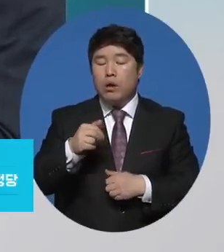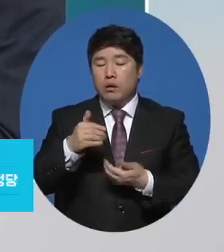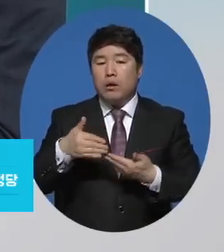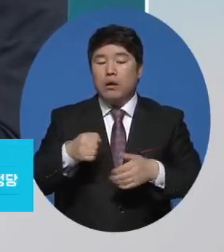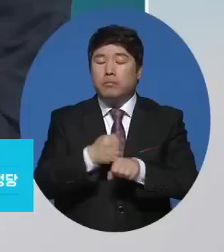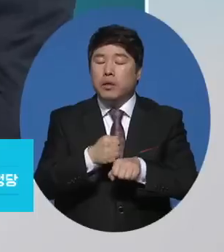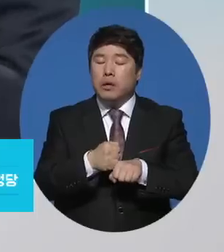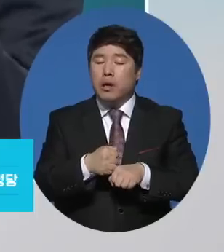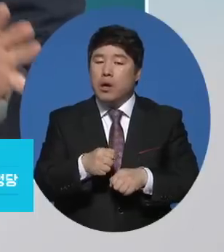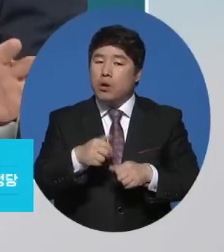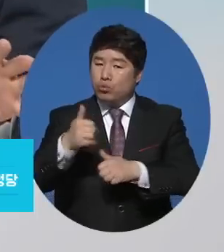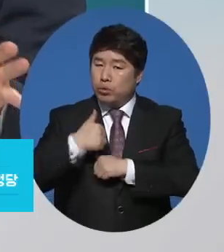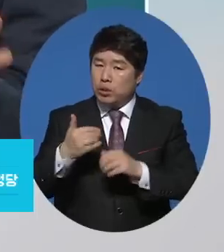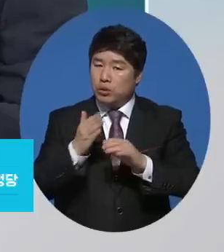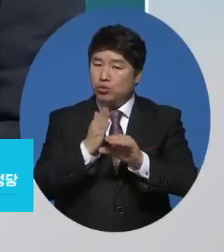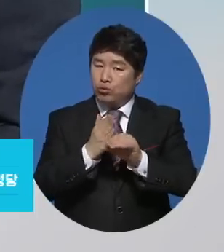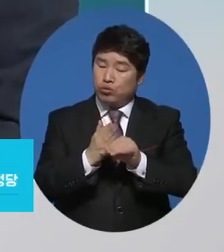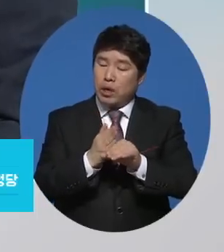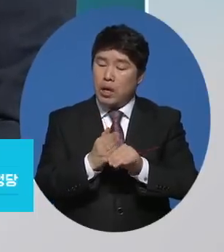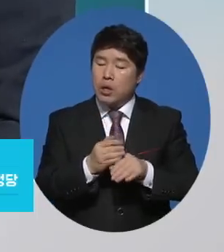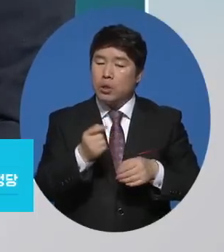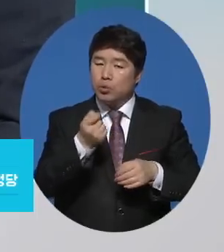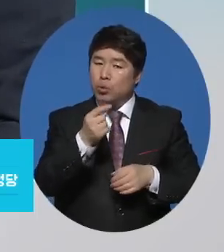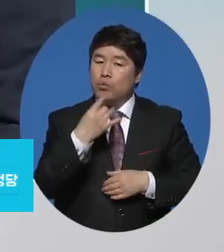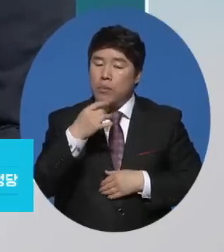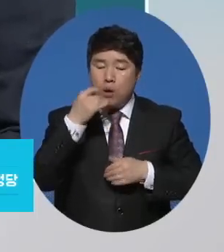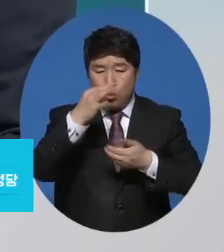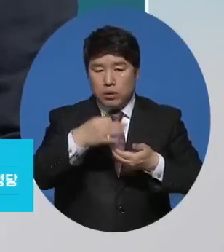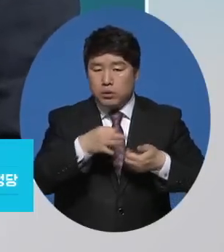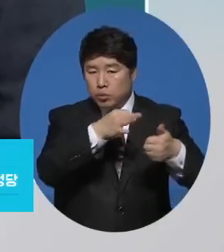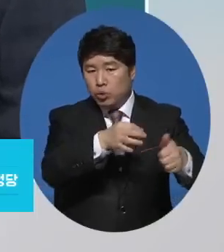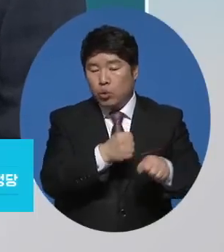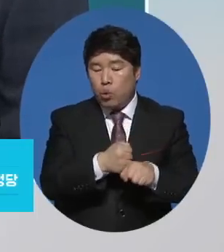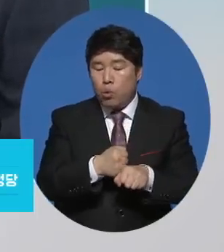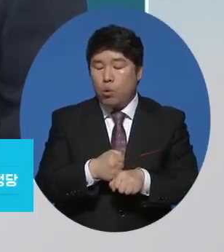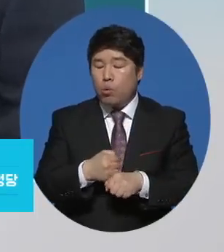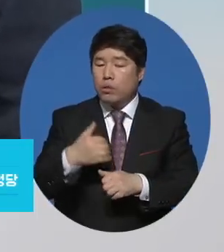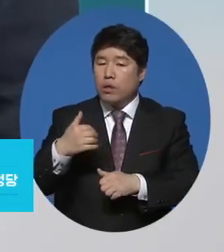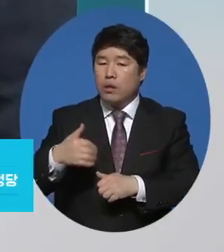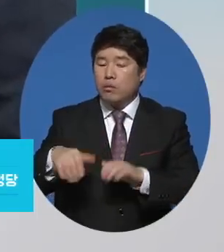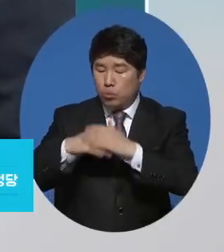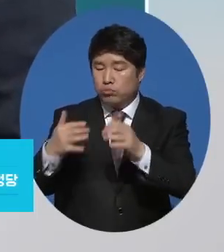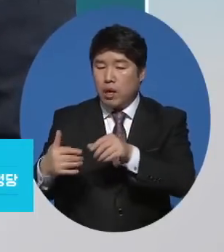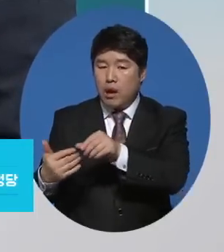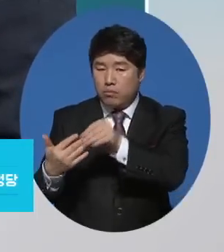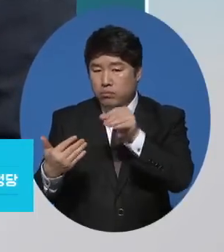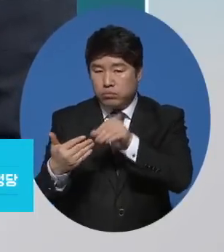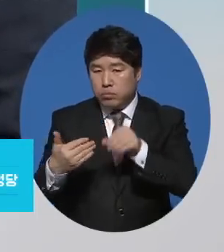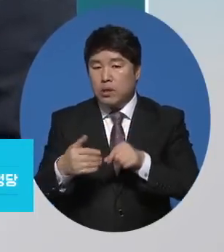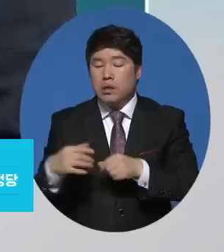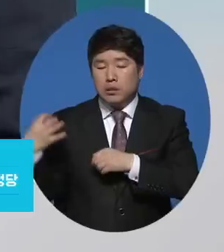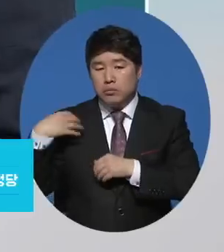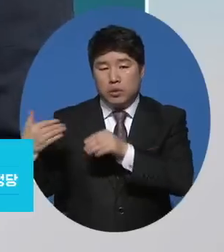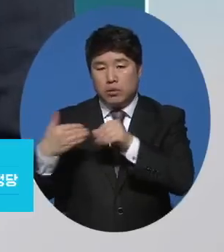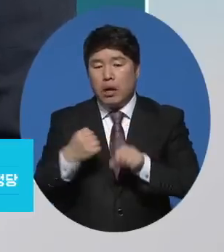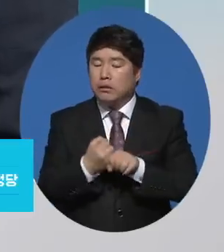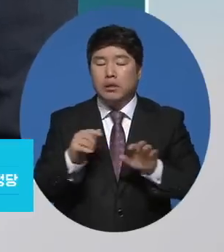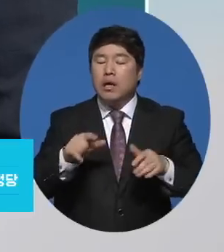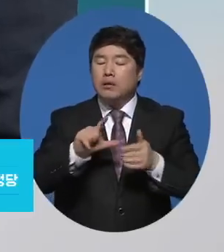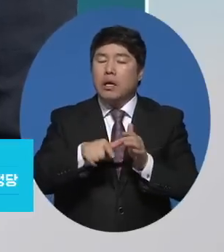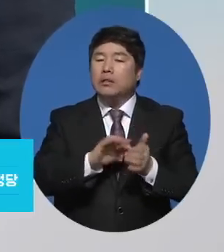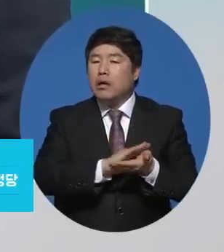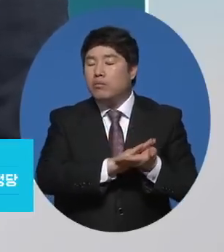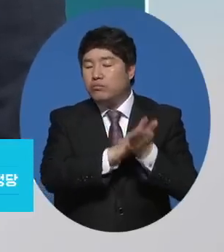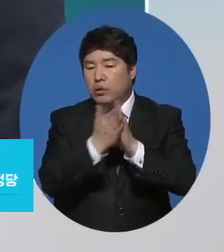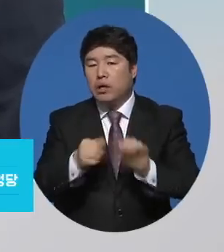모병제로 하고 나머지는 진명제 유지하는 그걸 말씀하시 그래서 점차점차 전환을 해서 끝단에 가서는 모병제로 가야죠 그러면